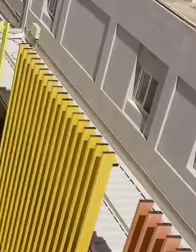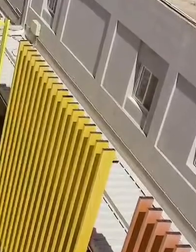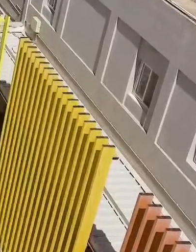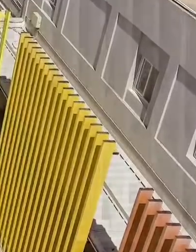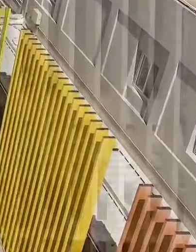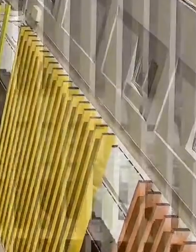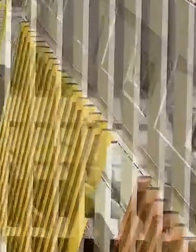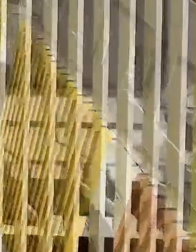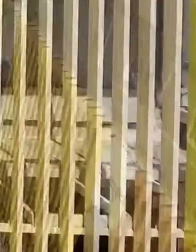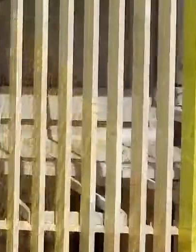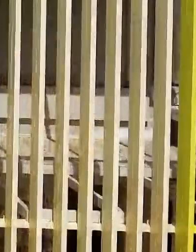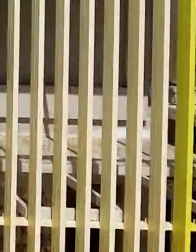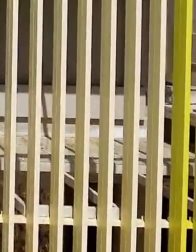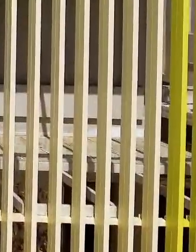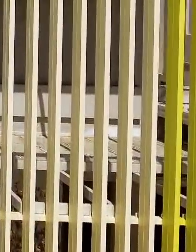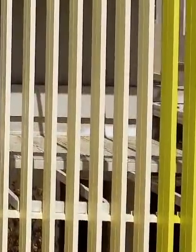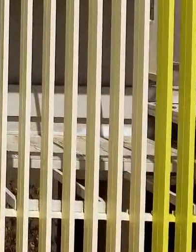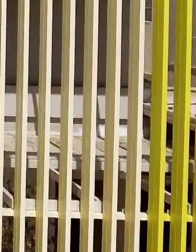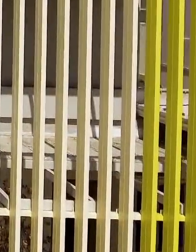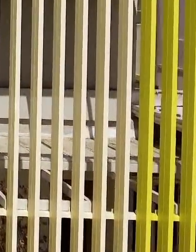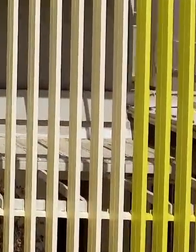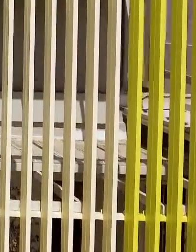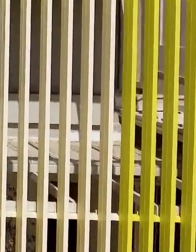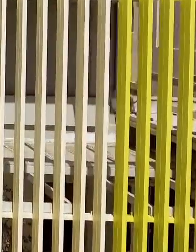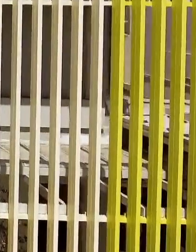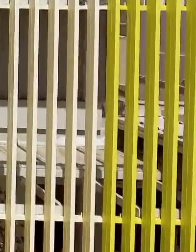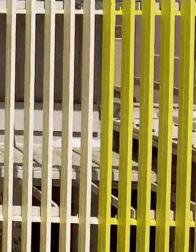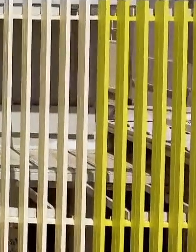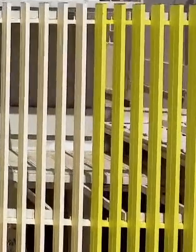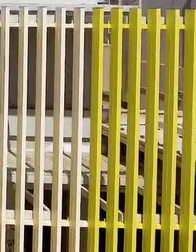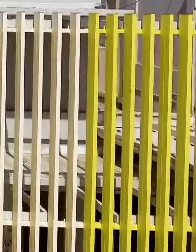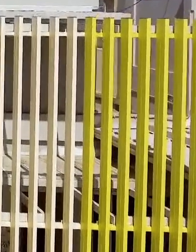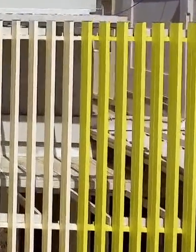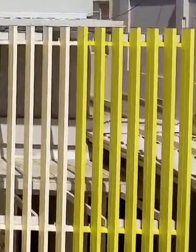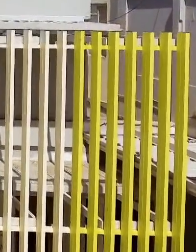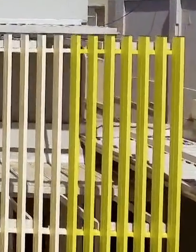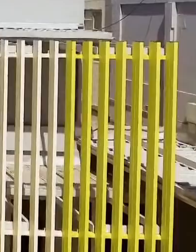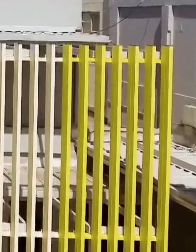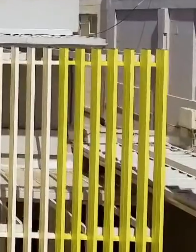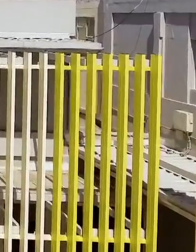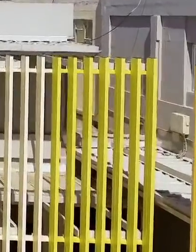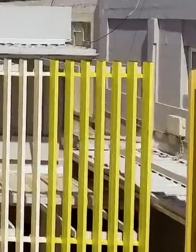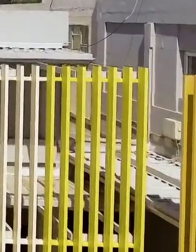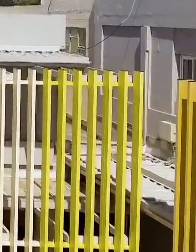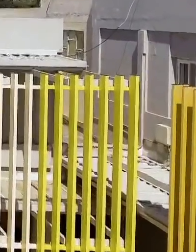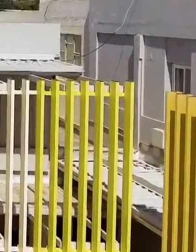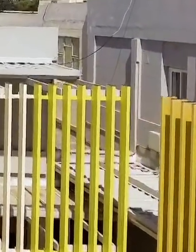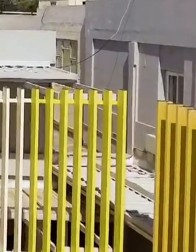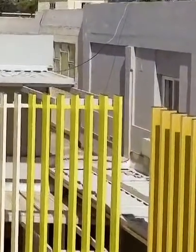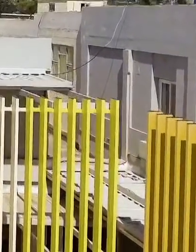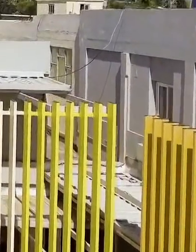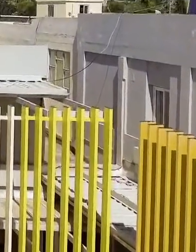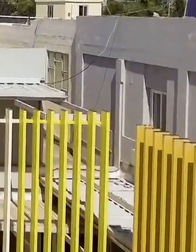tixxandar fuq TVM2. Il-Quddiesa tal-ġurnata tistgħu ssegwuha fuq